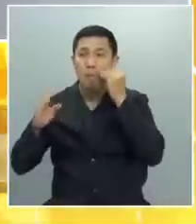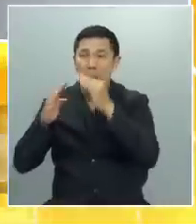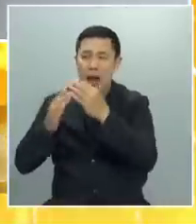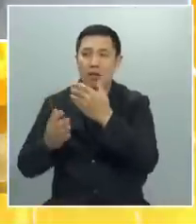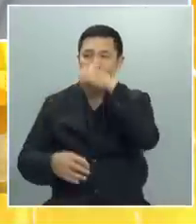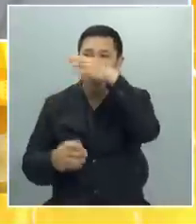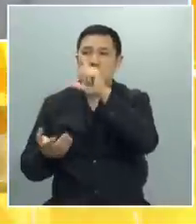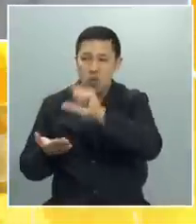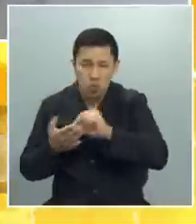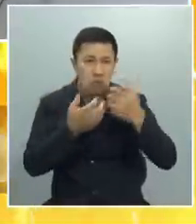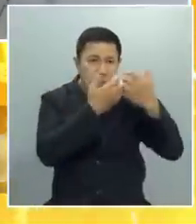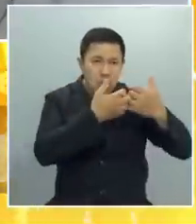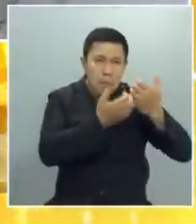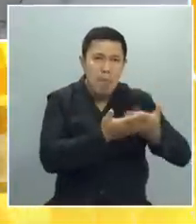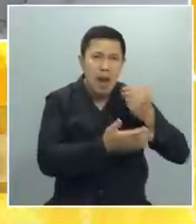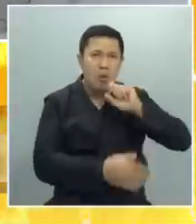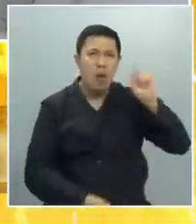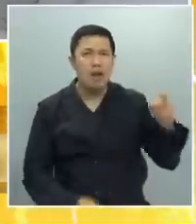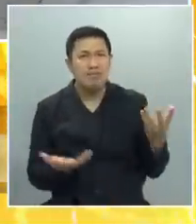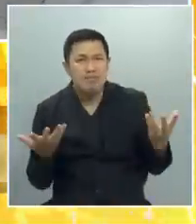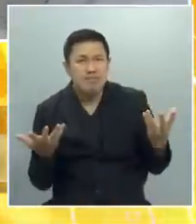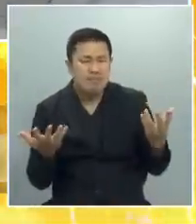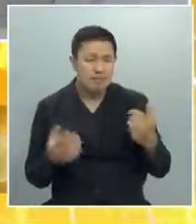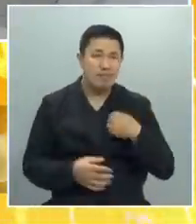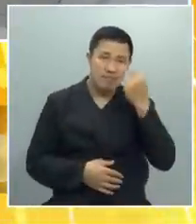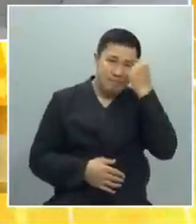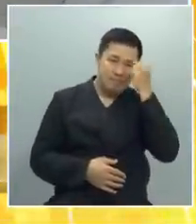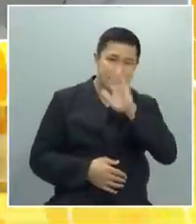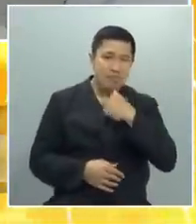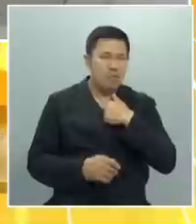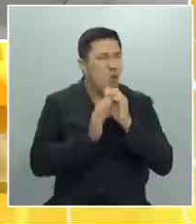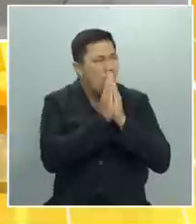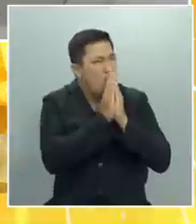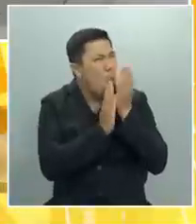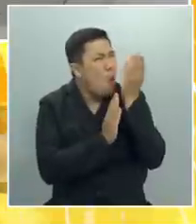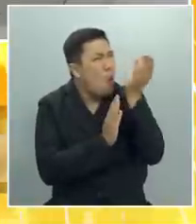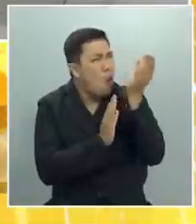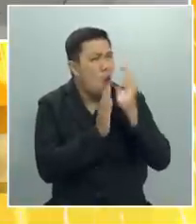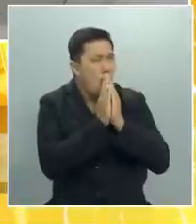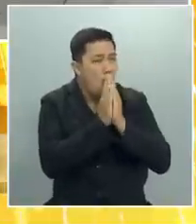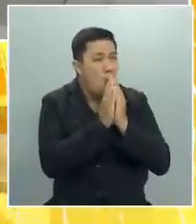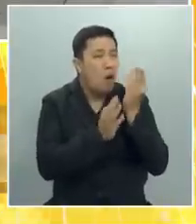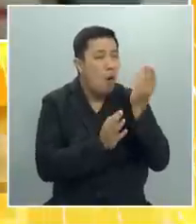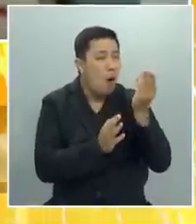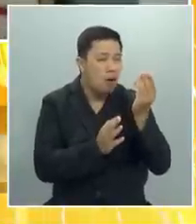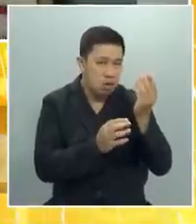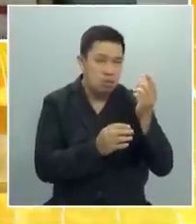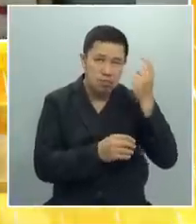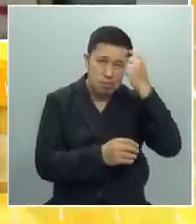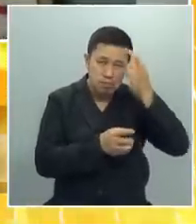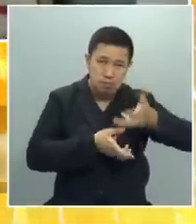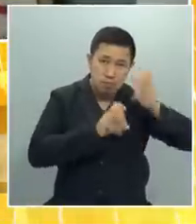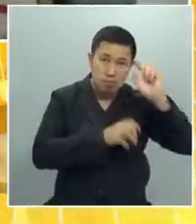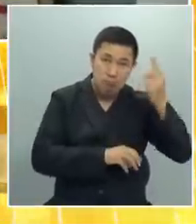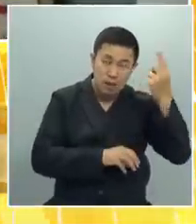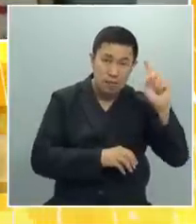อันนี้ก็เป็นมุมมองเดี๋ยวรอดูเห็นว่าพยายามจะไปอ้อนวอนอ้อนวอนขอให้พิจารณาใหม่หรือ